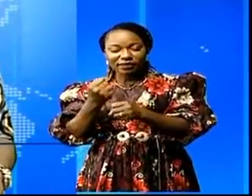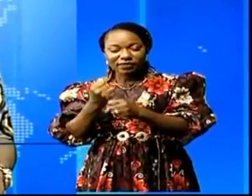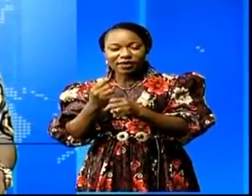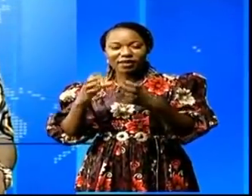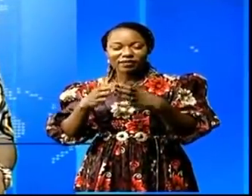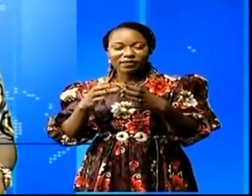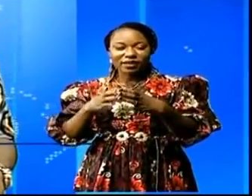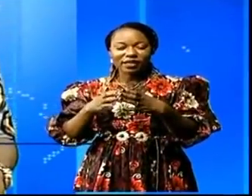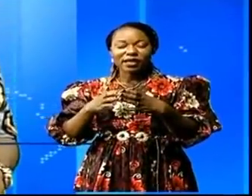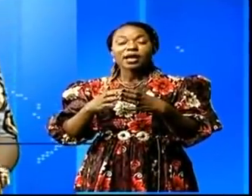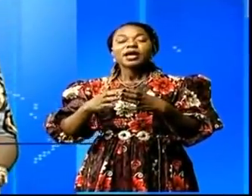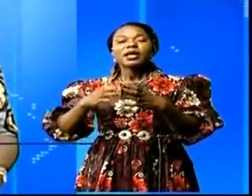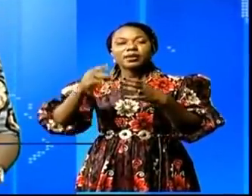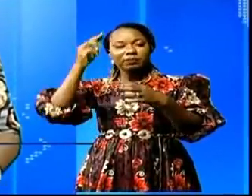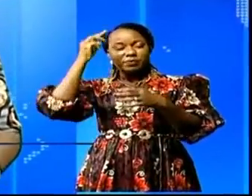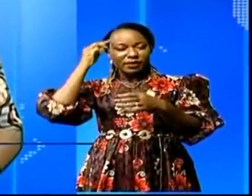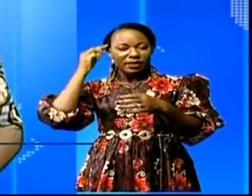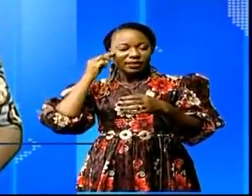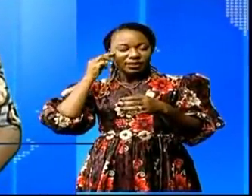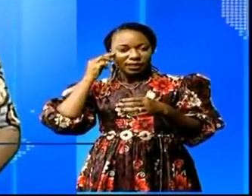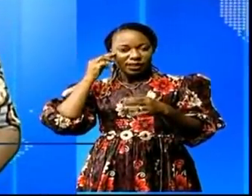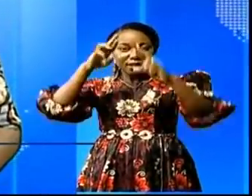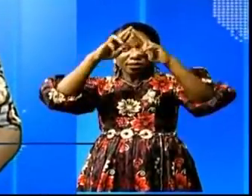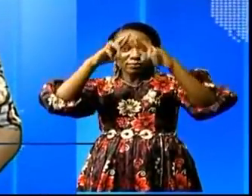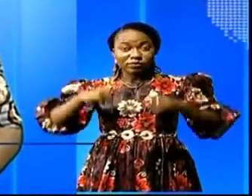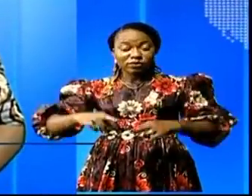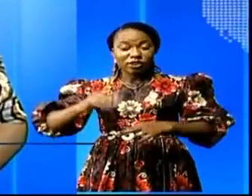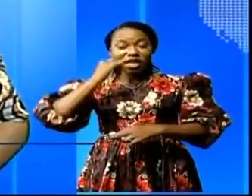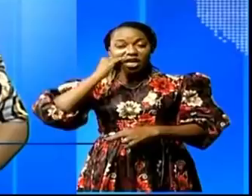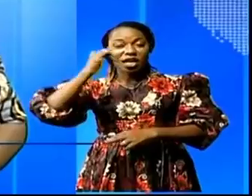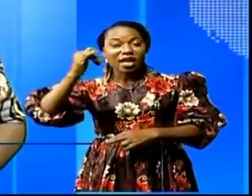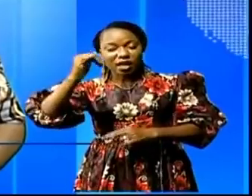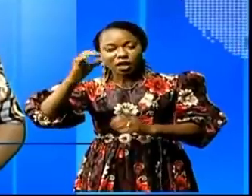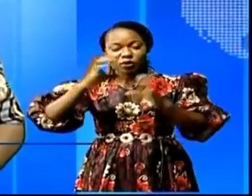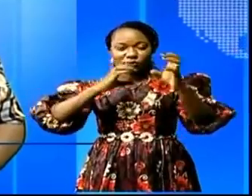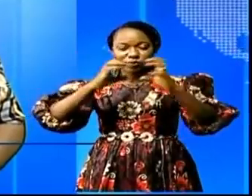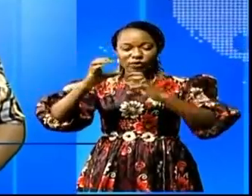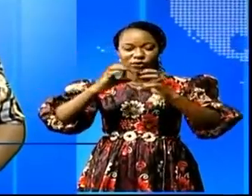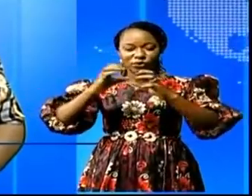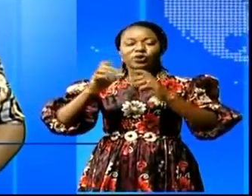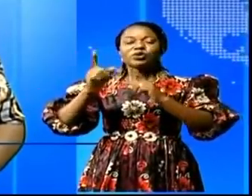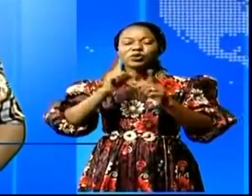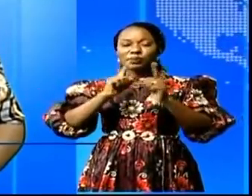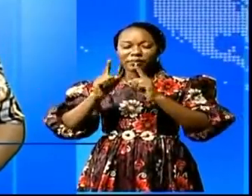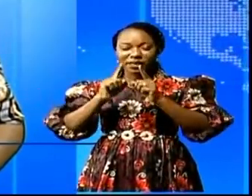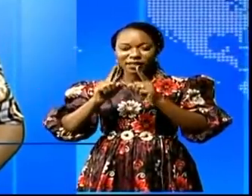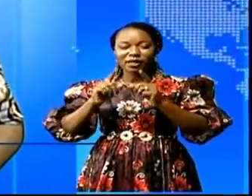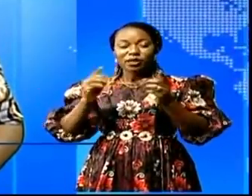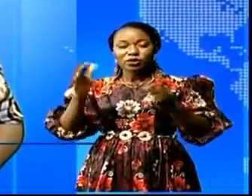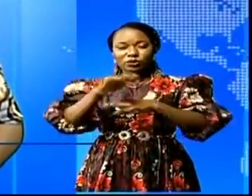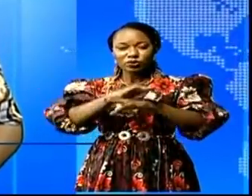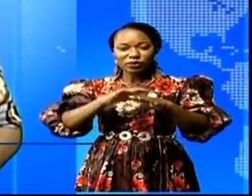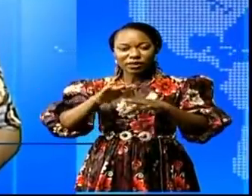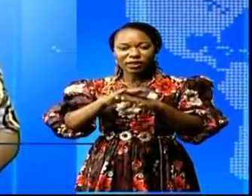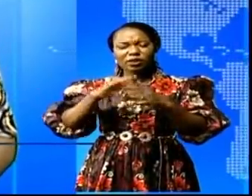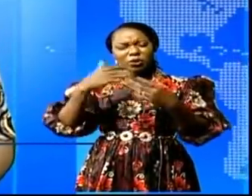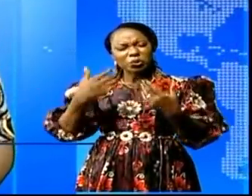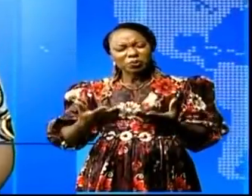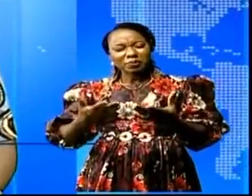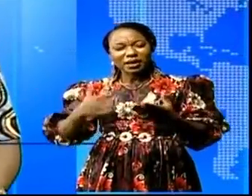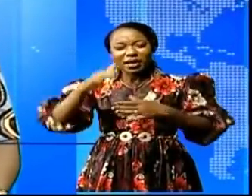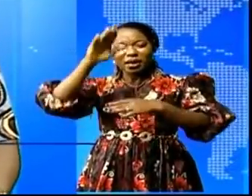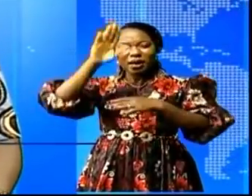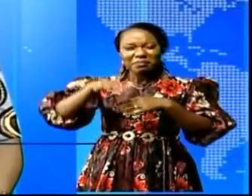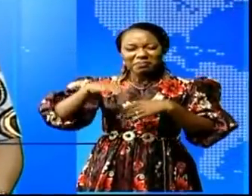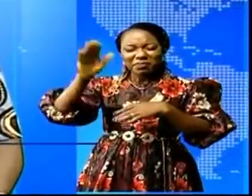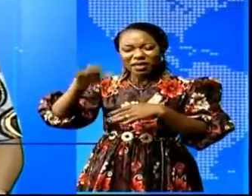Poste, Téléphone, Nouvelles Technologies de l'Information et de la Communication, Augustin Kibasa Maliba, sur la faisabilité. En